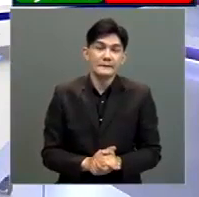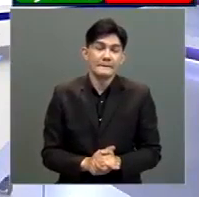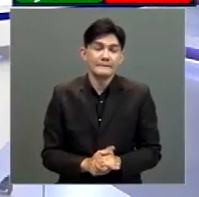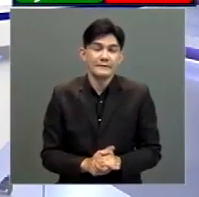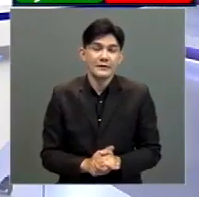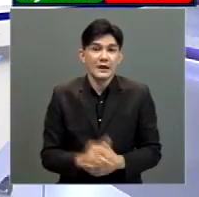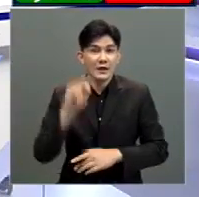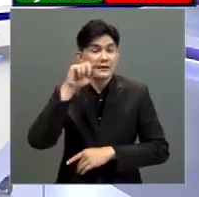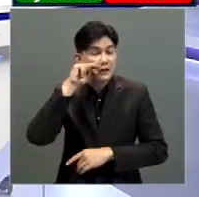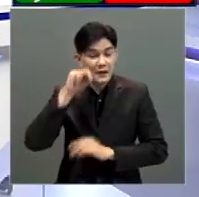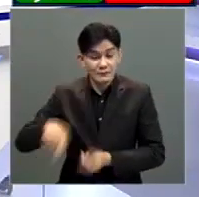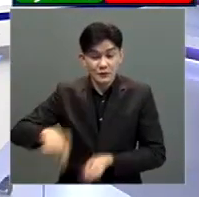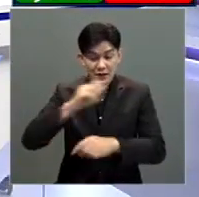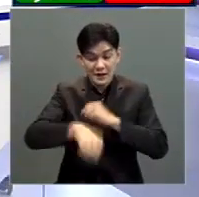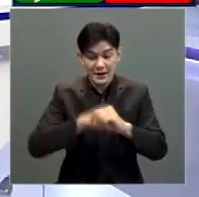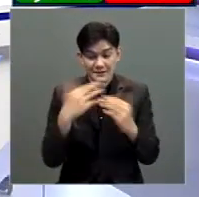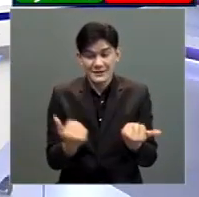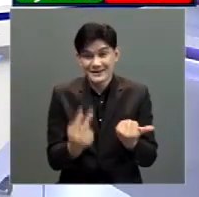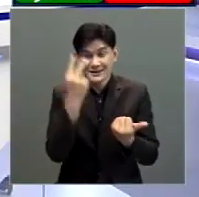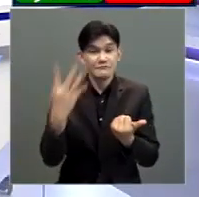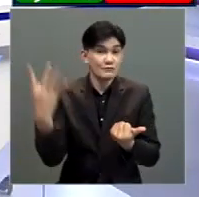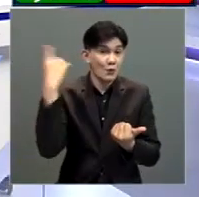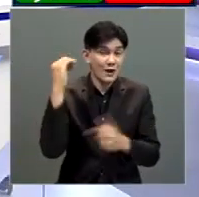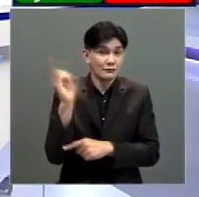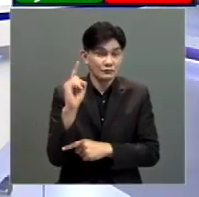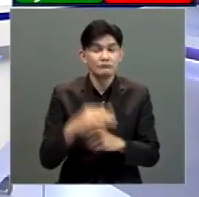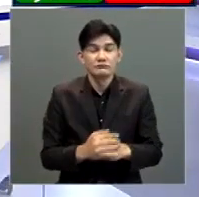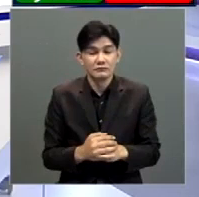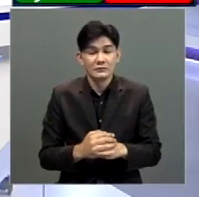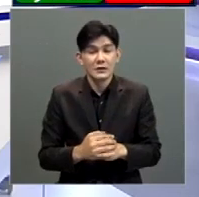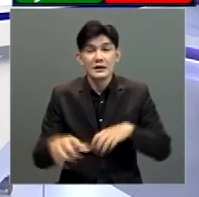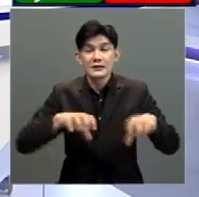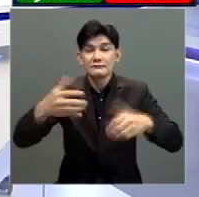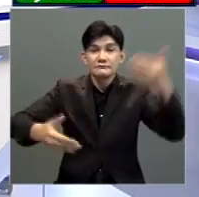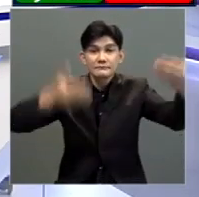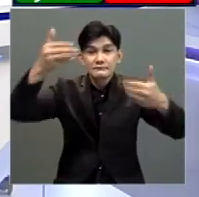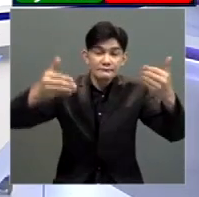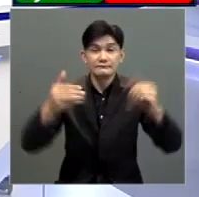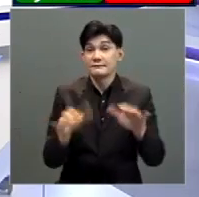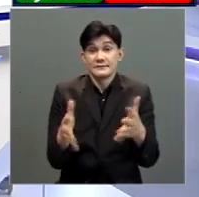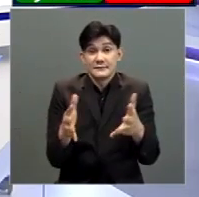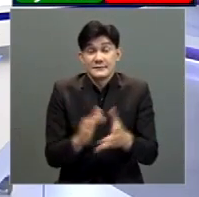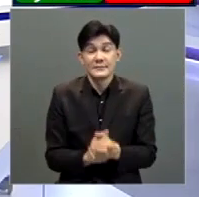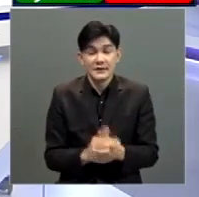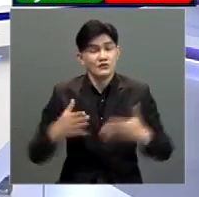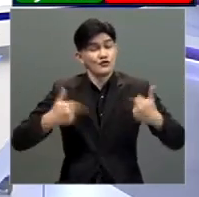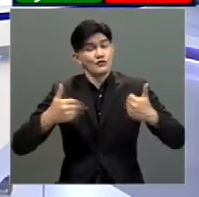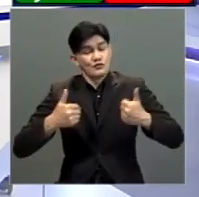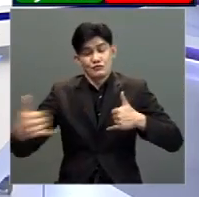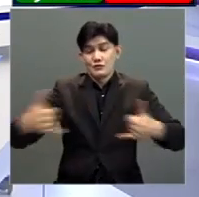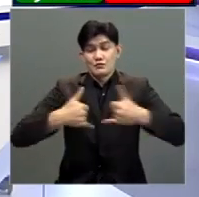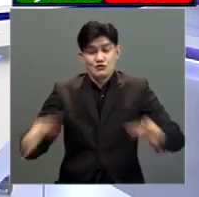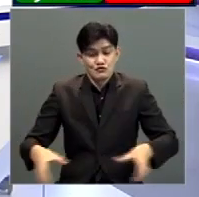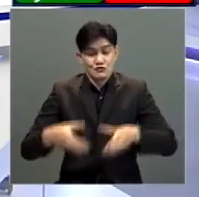บรรยากาศเทศกาลสงกรานต์ปีนี้อย่างที่เราเห็นไปตั้งแต่เมื่อวานนะคะว่าไม่มีการจัดกิจกรรมหรือว่าจัดงานรื่นเริงที่จะทำให้คนมารวม